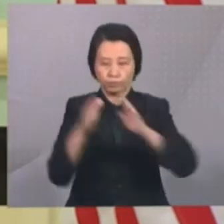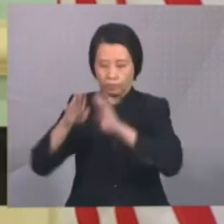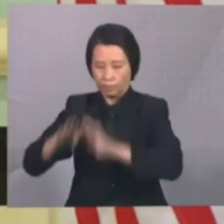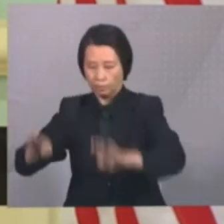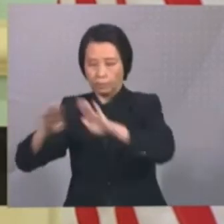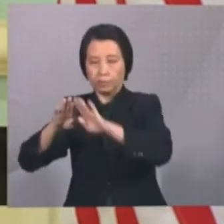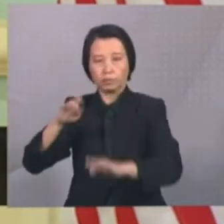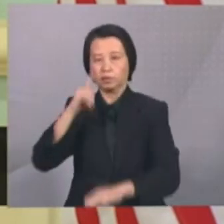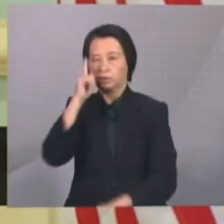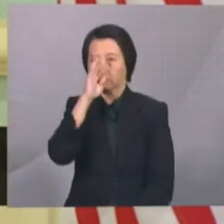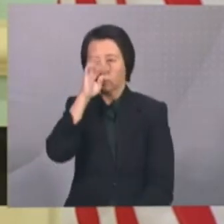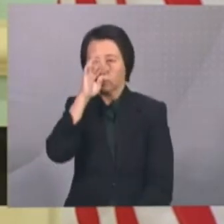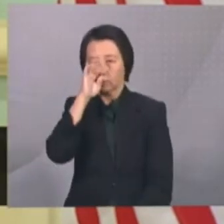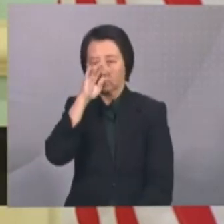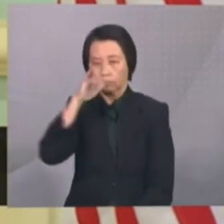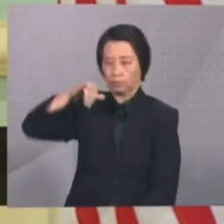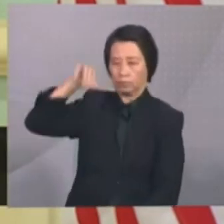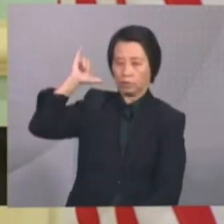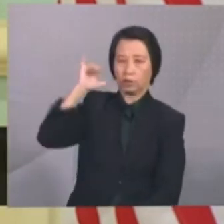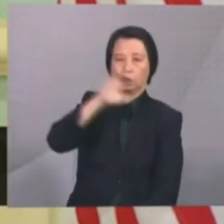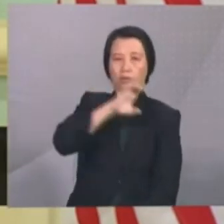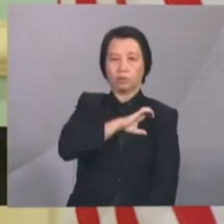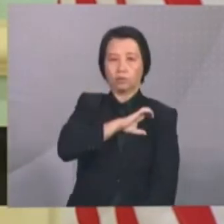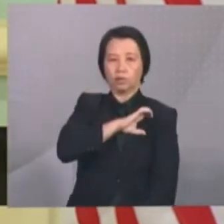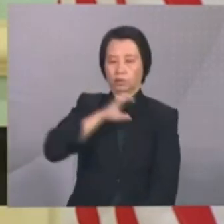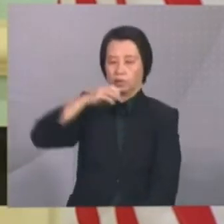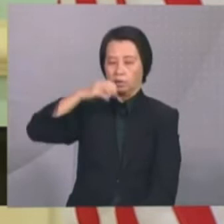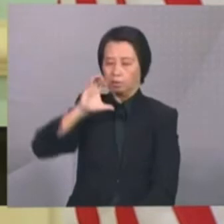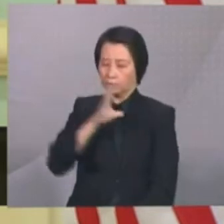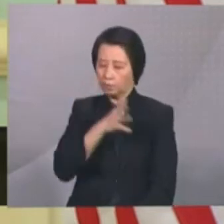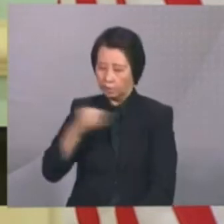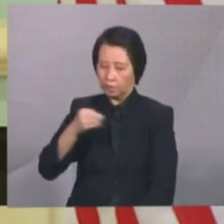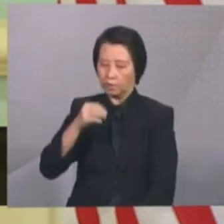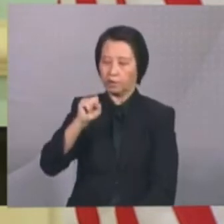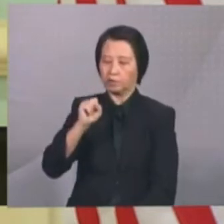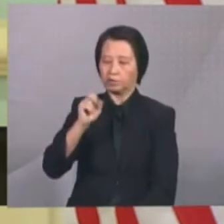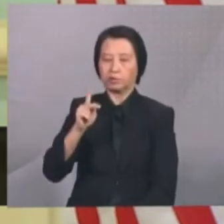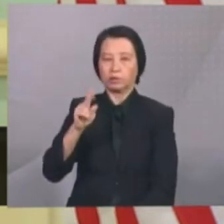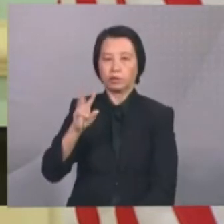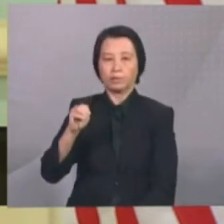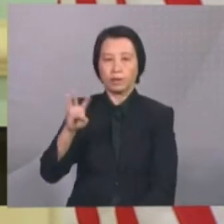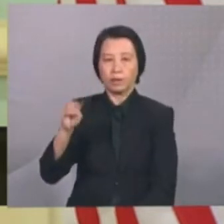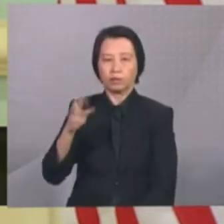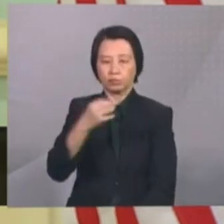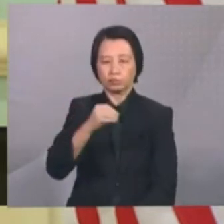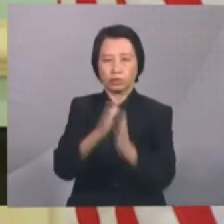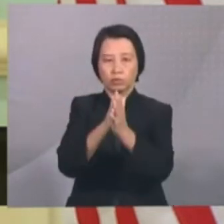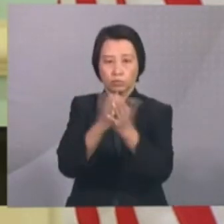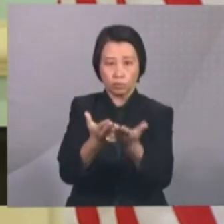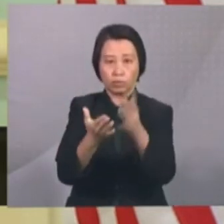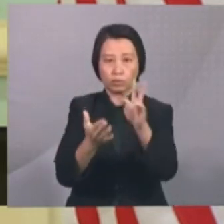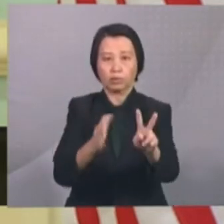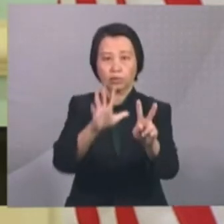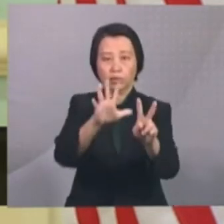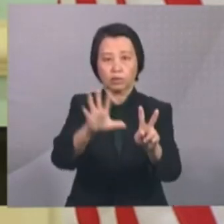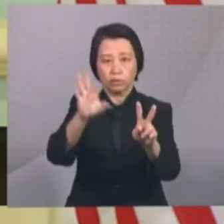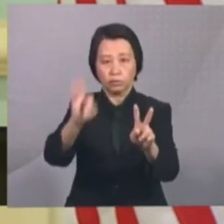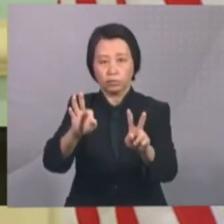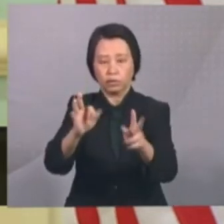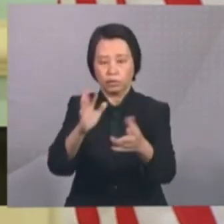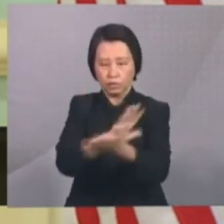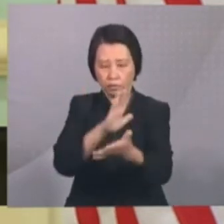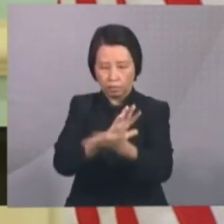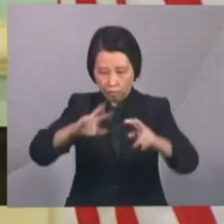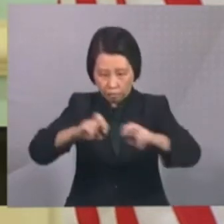pdrm dan SGM telah membungkus banyak 259 kertas catatan yang